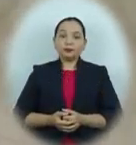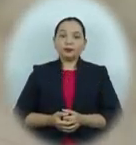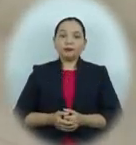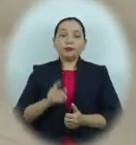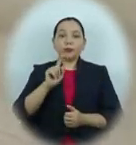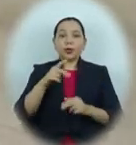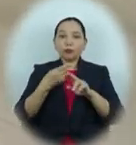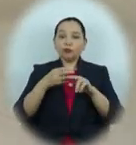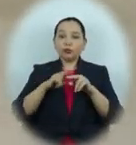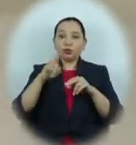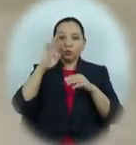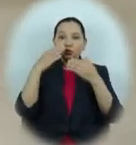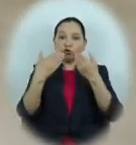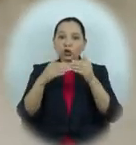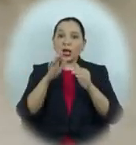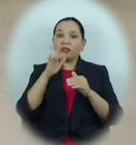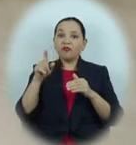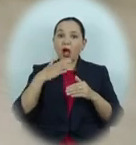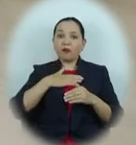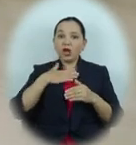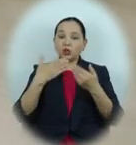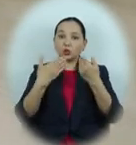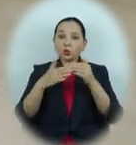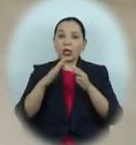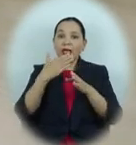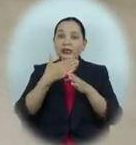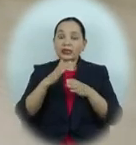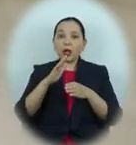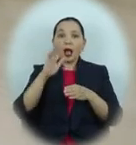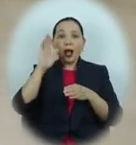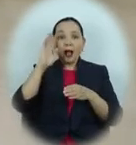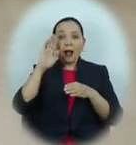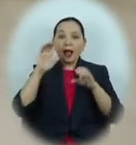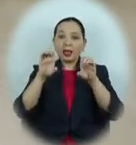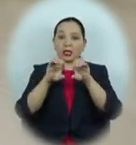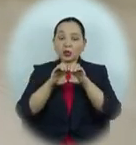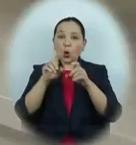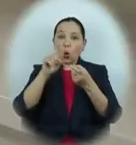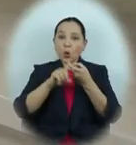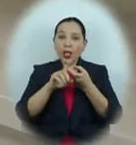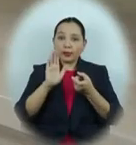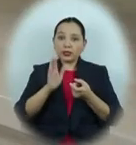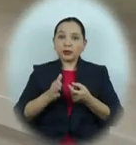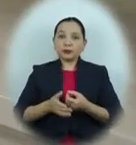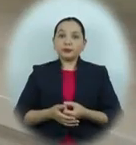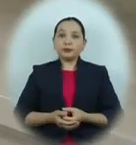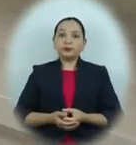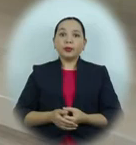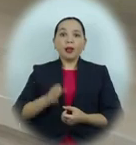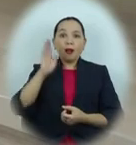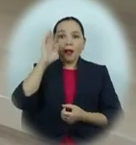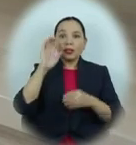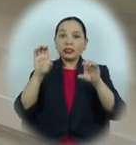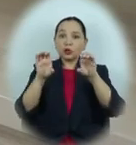Buni suv chiqadigan vannamizda suv chiqadigan qismini kanalizatsiya quvuriga ulaymiz.